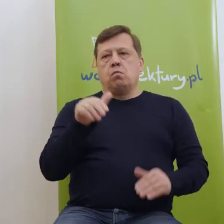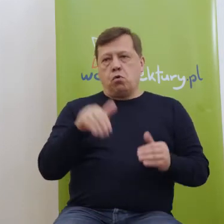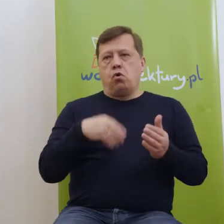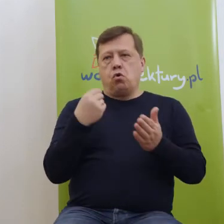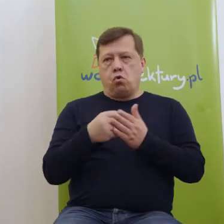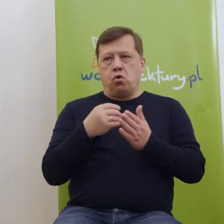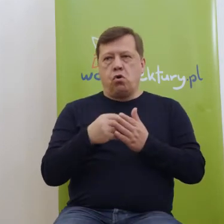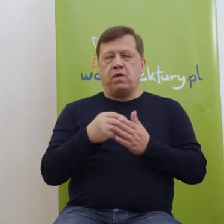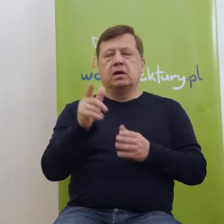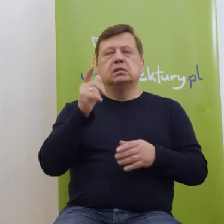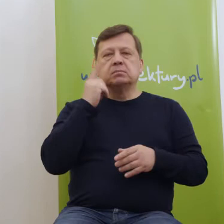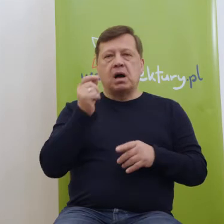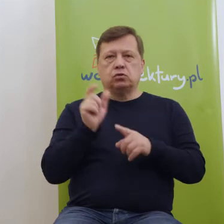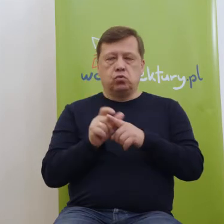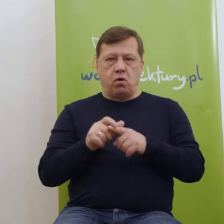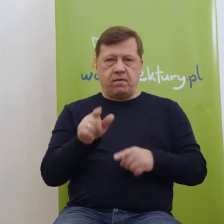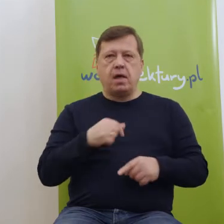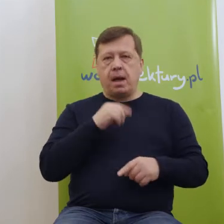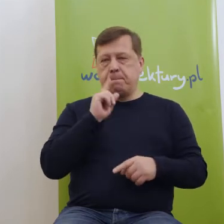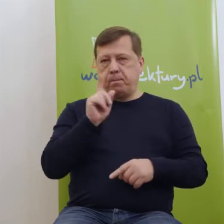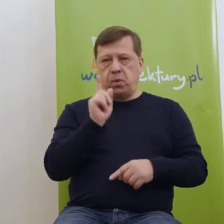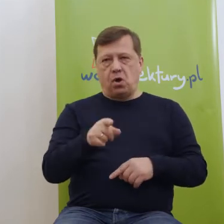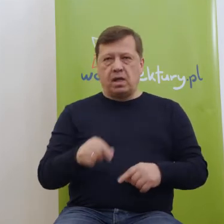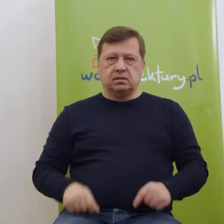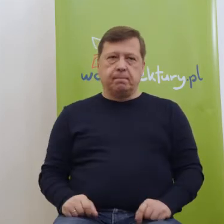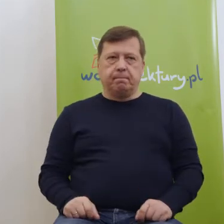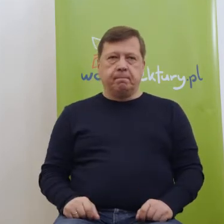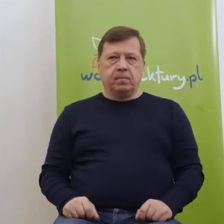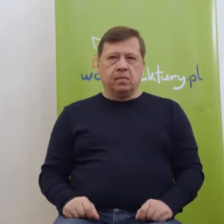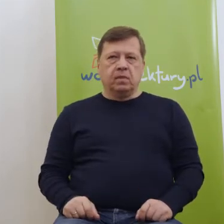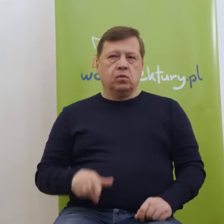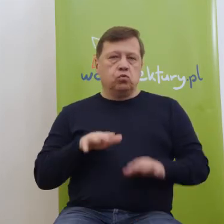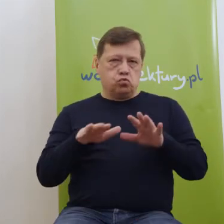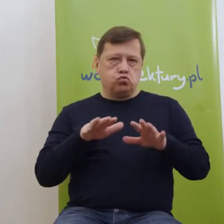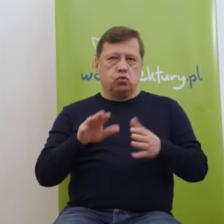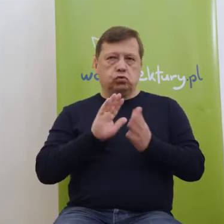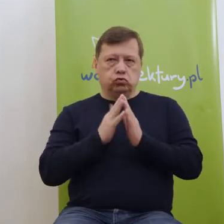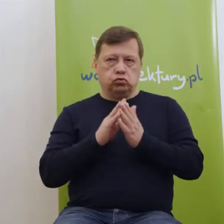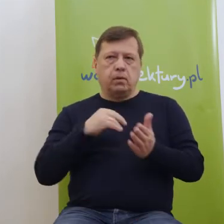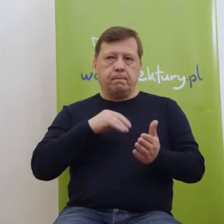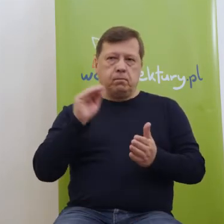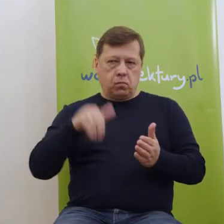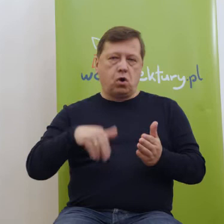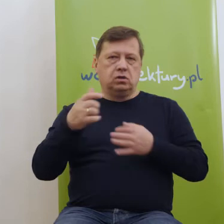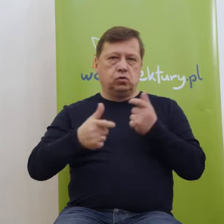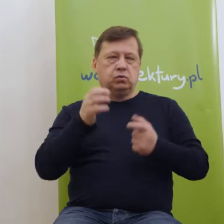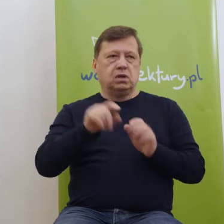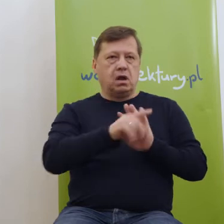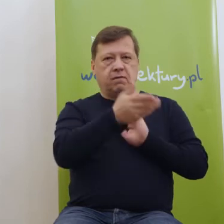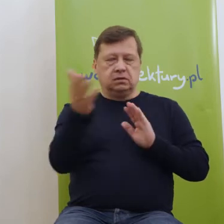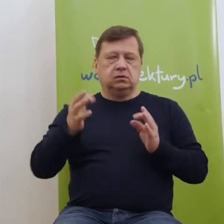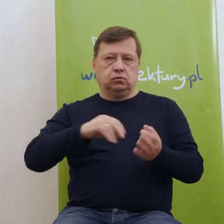na górze ulicy Monte Cassino. Bardzo polecam. I tam jest cała masa tych książek. Zresztą ja wszystkie podpisałam dzisiaj, więc można tam